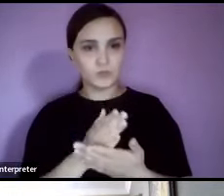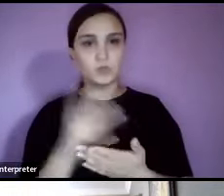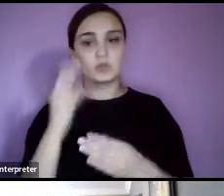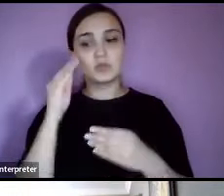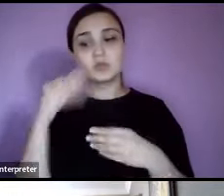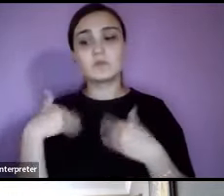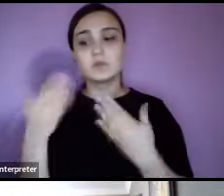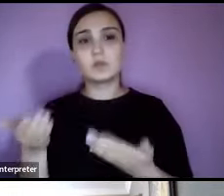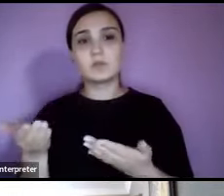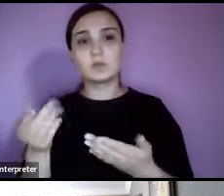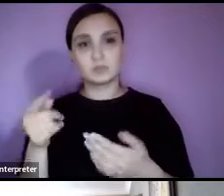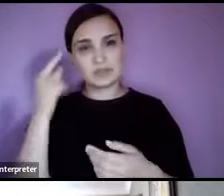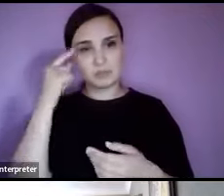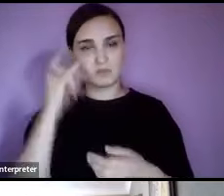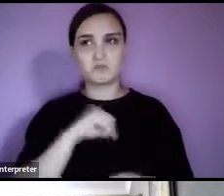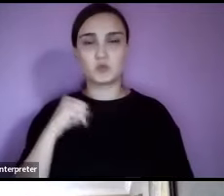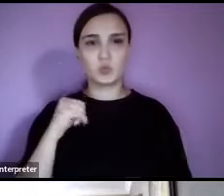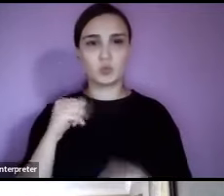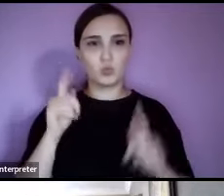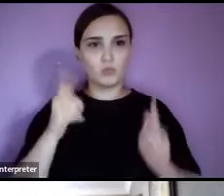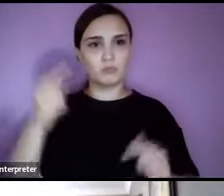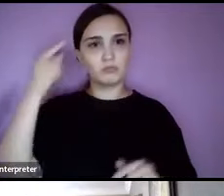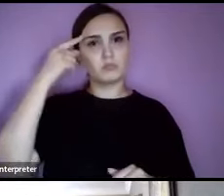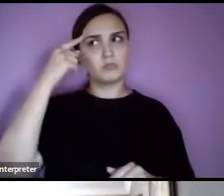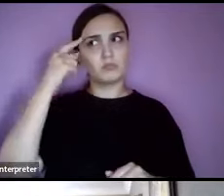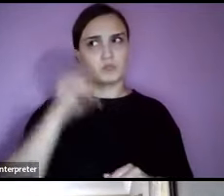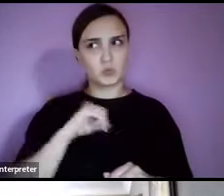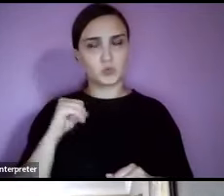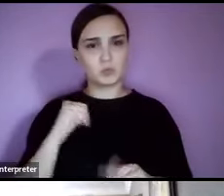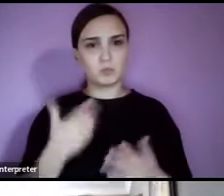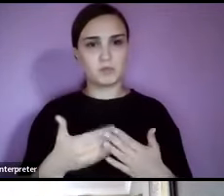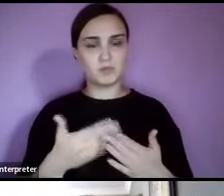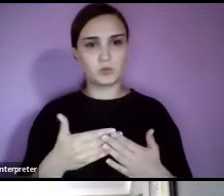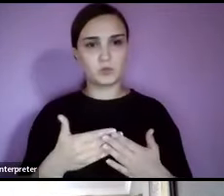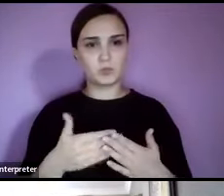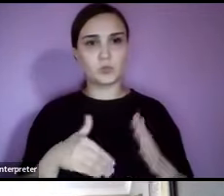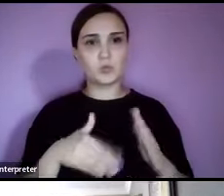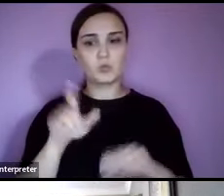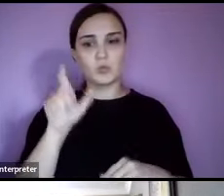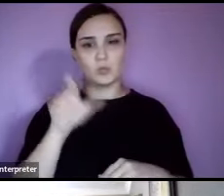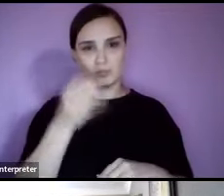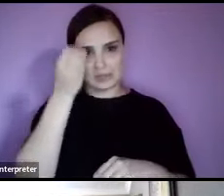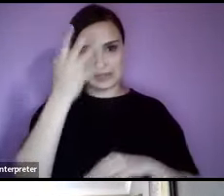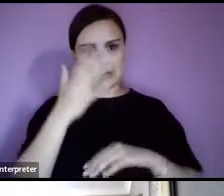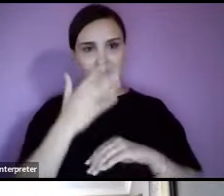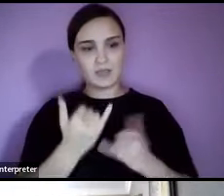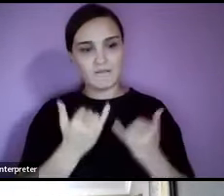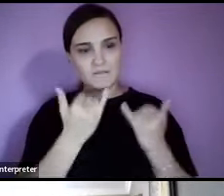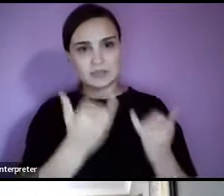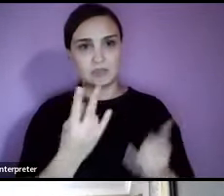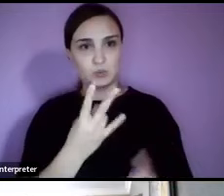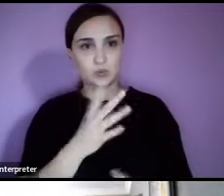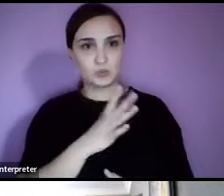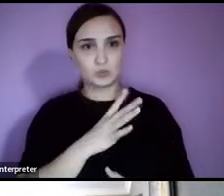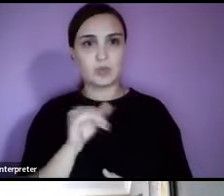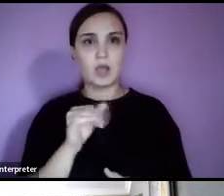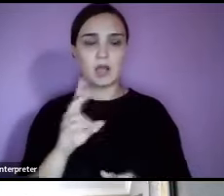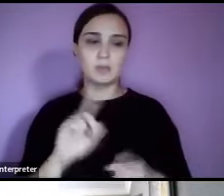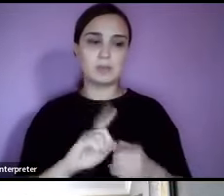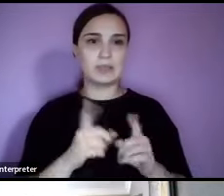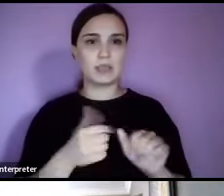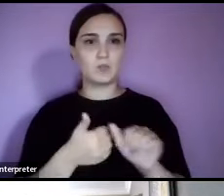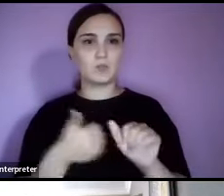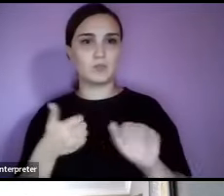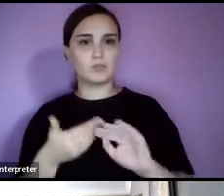შევთავაზოთ, რომ დავაფიქროთ, რომ ხო არ დაგეხმარება, მაგალითად, თუ კი უფრო თავაზიანი იქნება მასთან ან პირიქით მოერიდები. მაგრამ